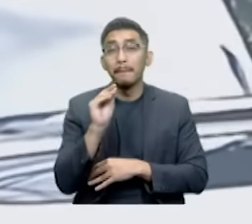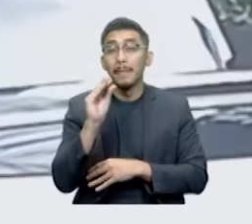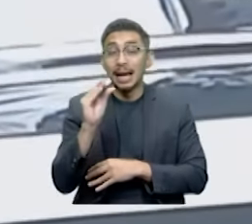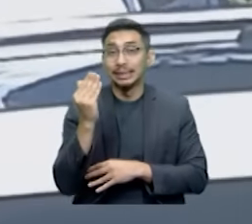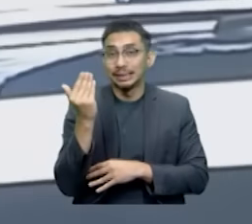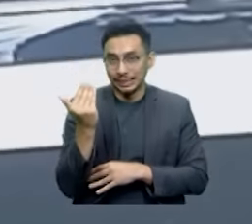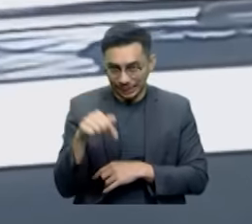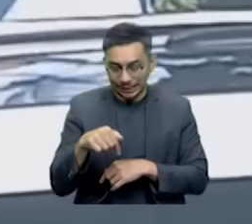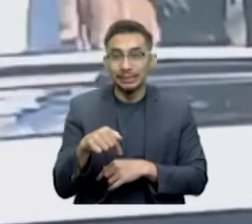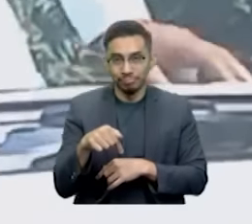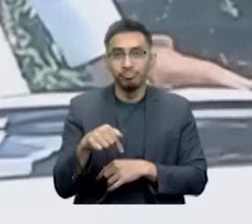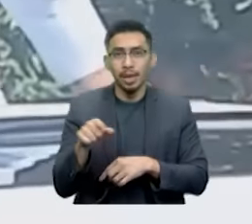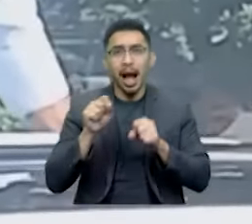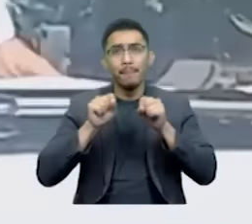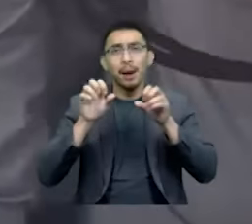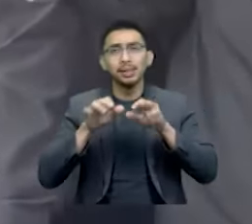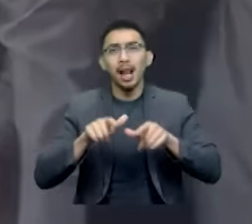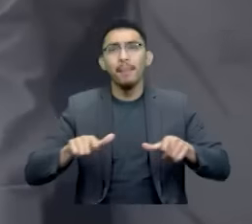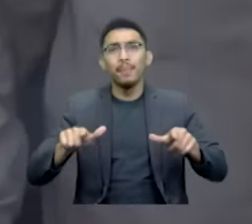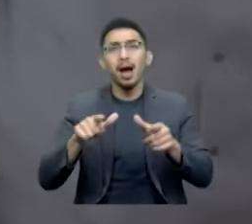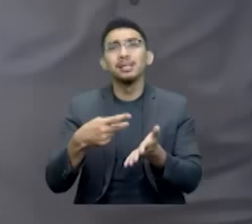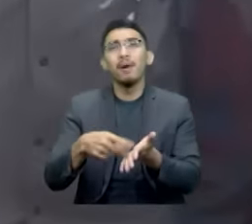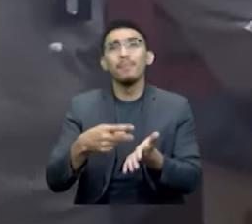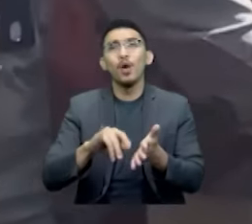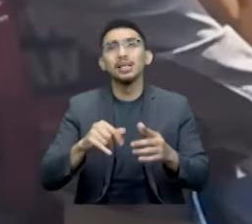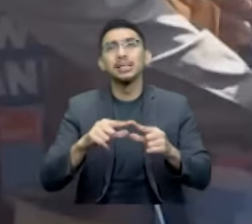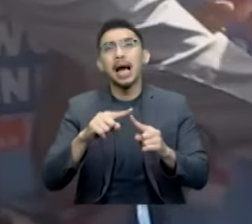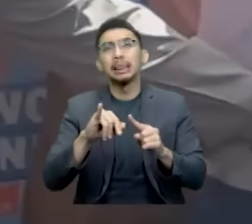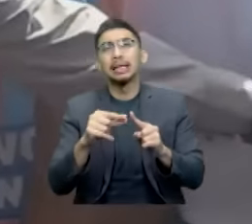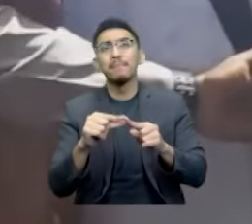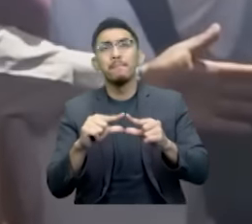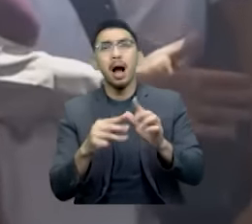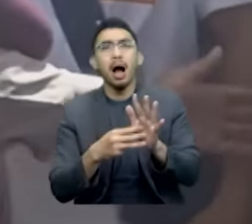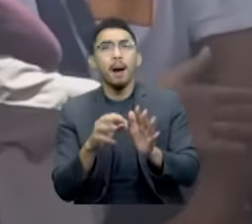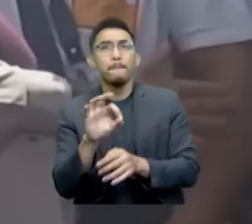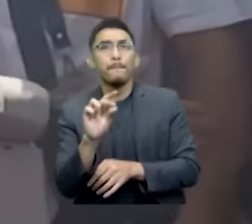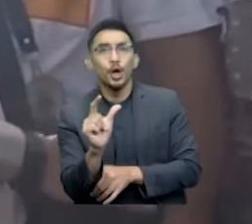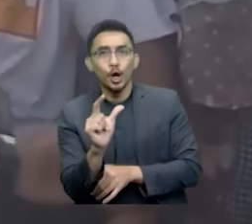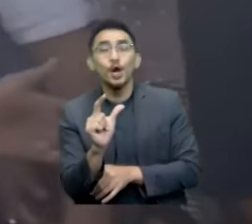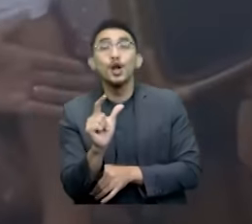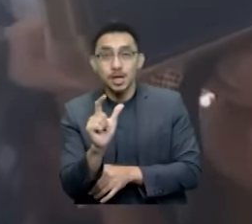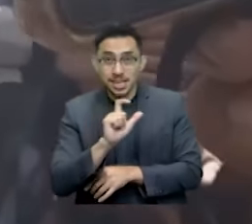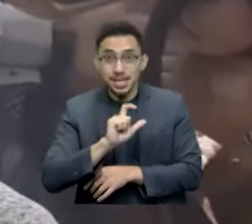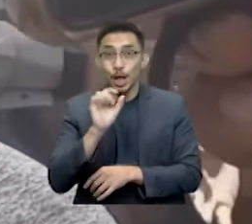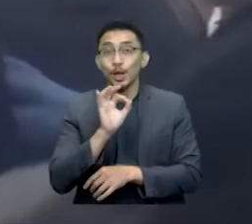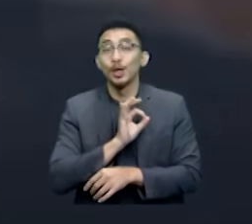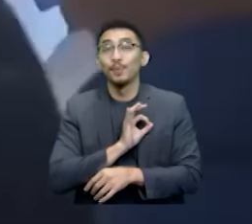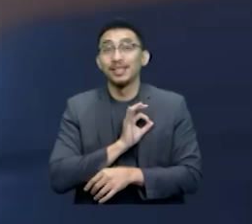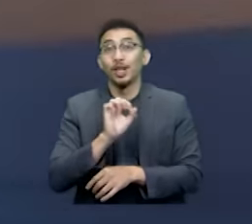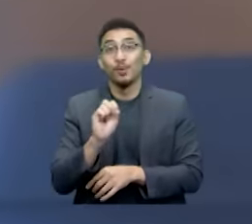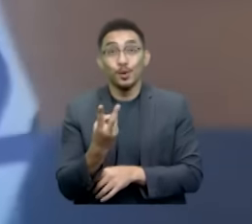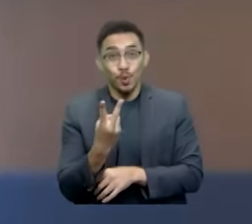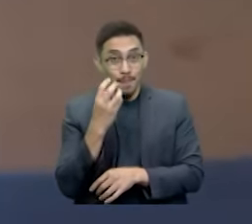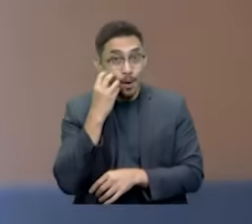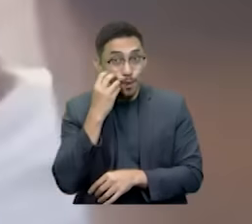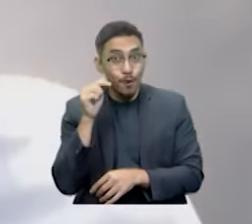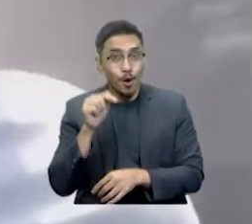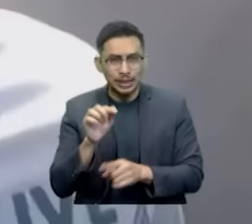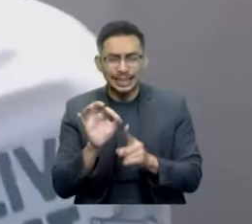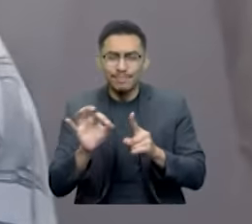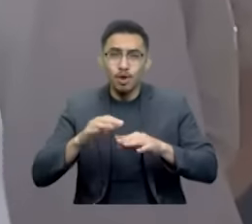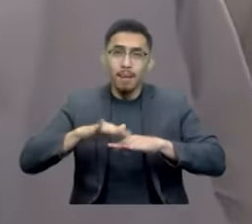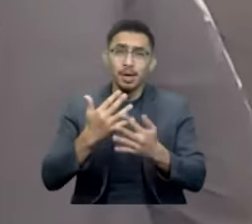Jawa Barat pada pagi ini. Dalam kampanye di lapangan sepak bola Jati Pamor, capres nomor urut 2 Prabowo Subianto